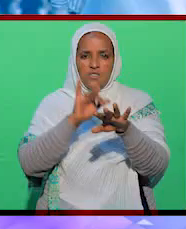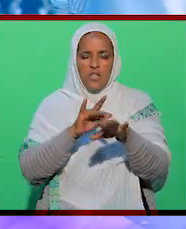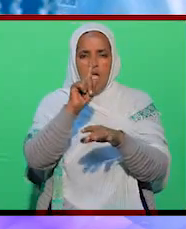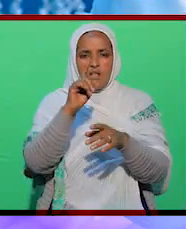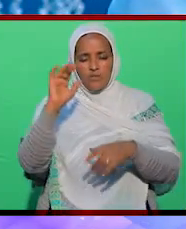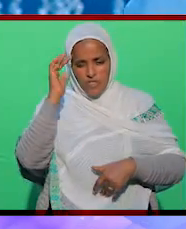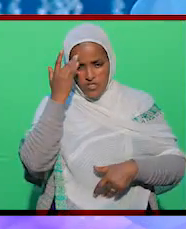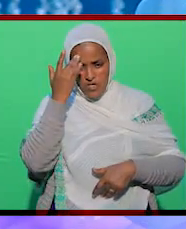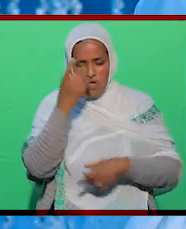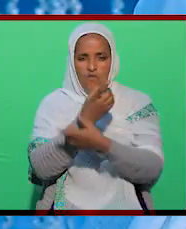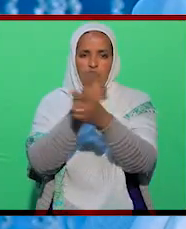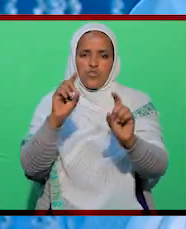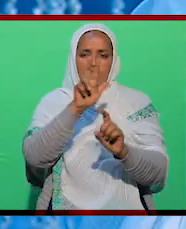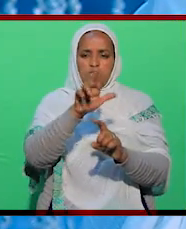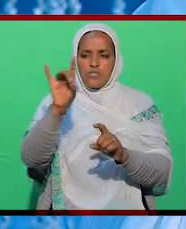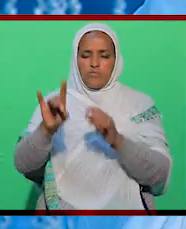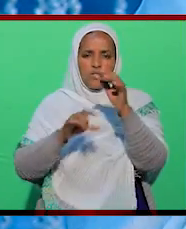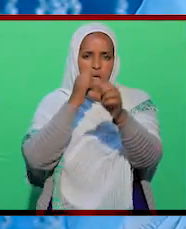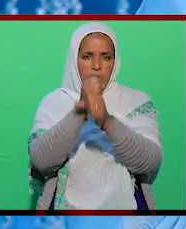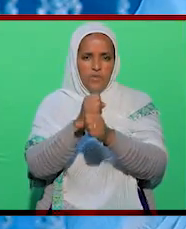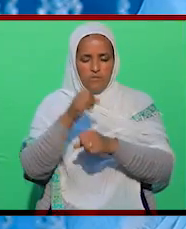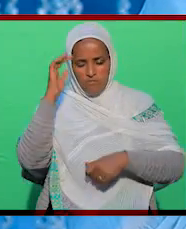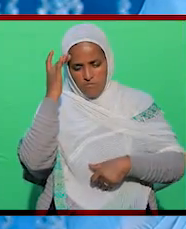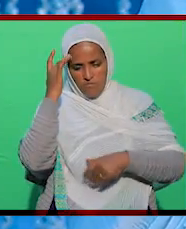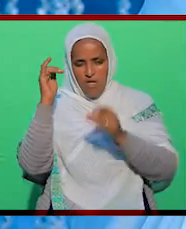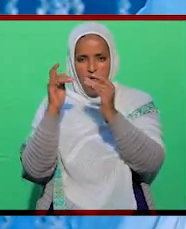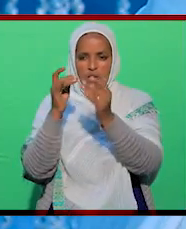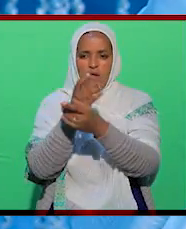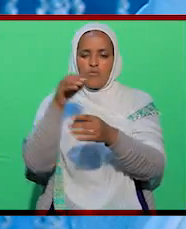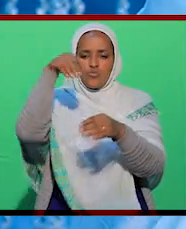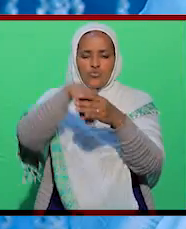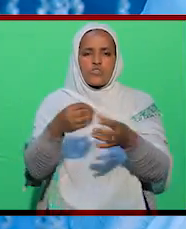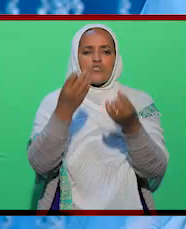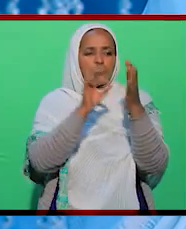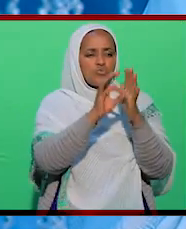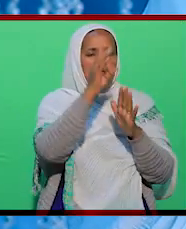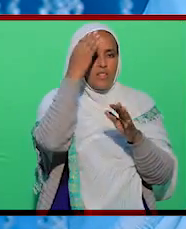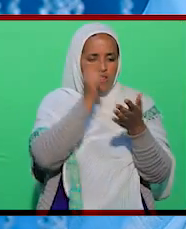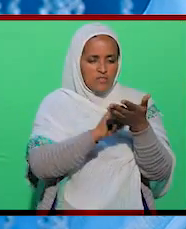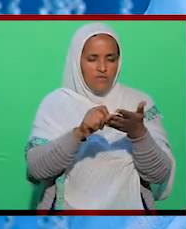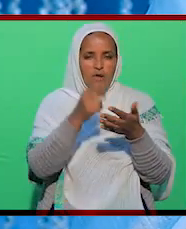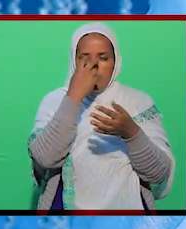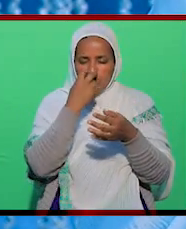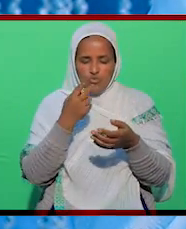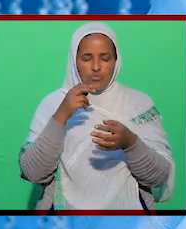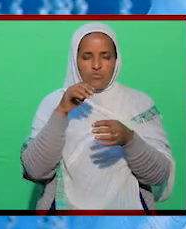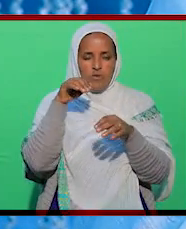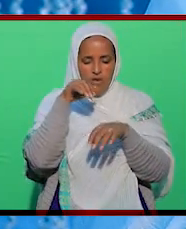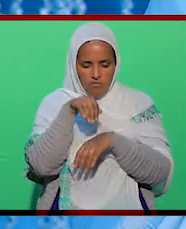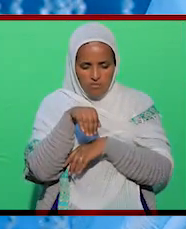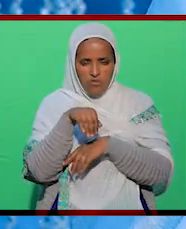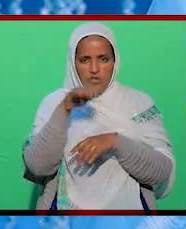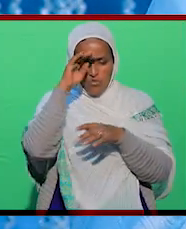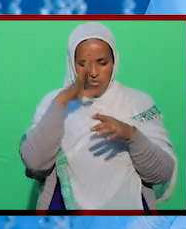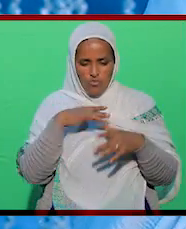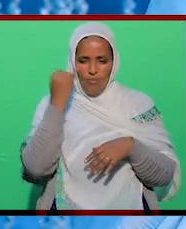ወንጌል በምዕራፍ 5 ላይ አንድን በሽተኛ ነው የፈወሰው 38 ዓመት በሽተኛ ግን በዛ ስንት በሽተኞች ነበሩ ቁጥራቸው አልተጻፈም ግን አይነ